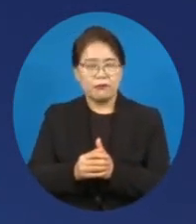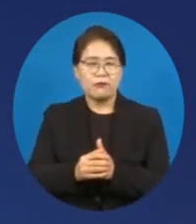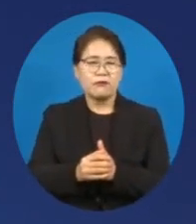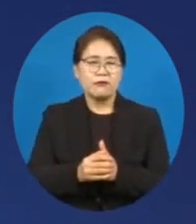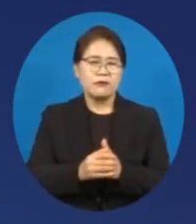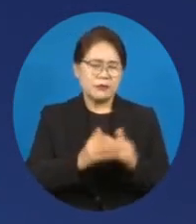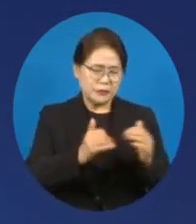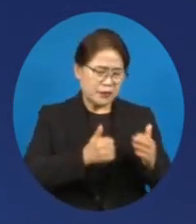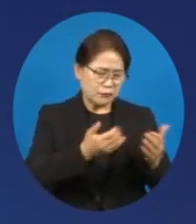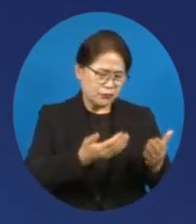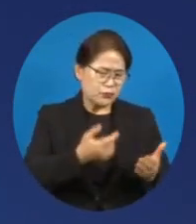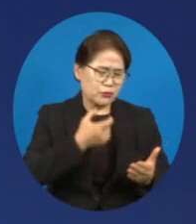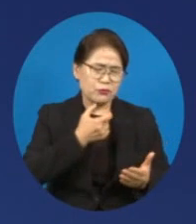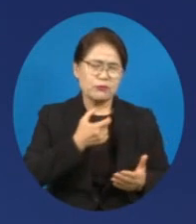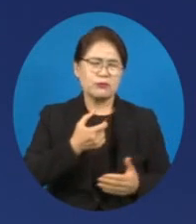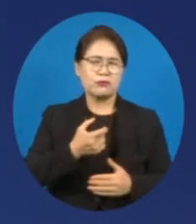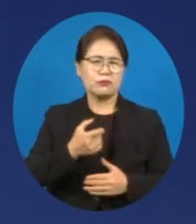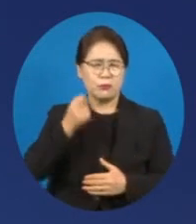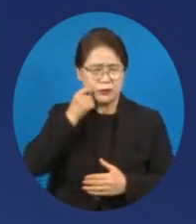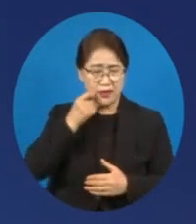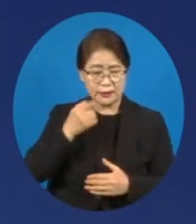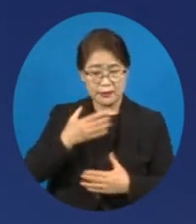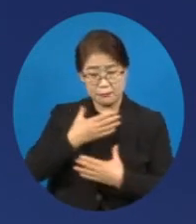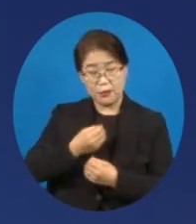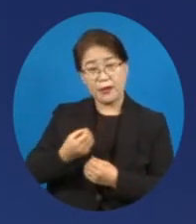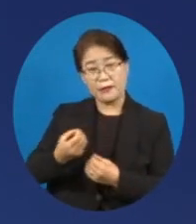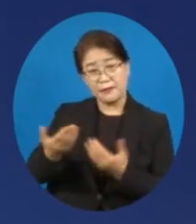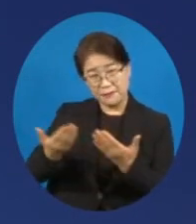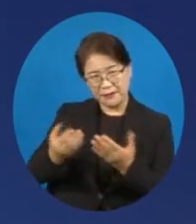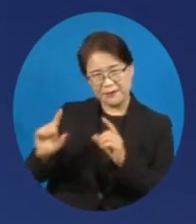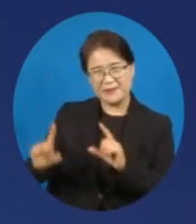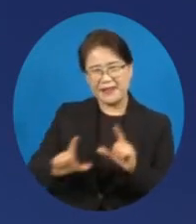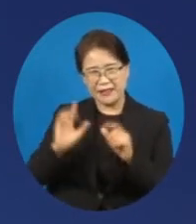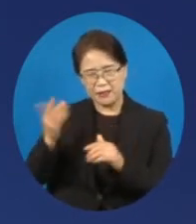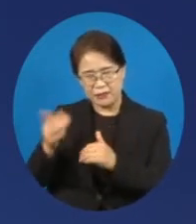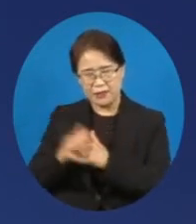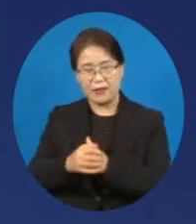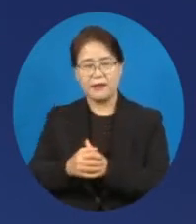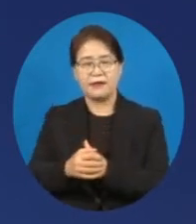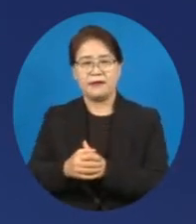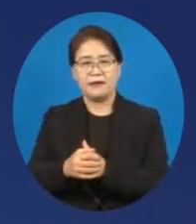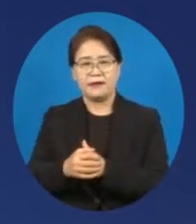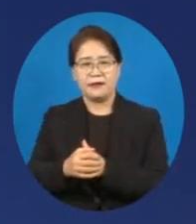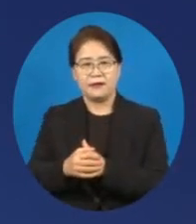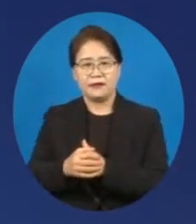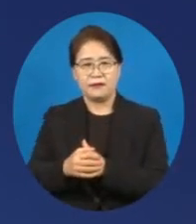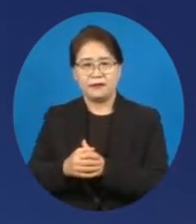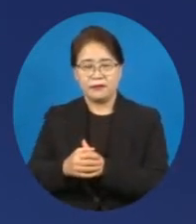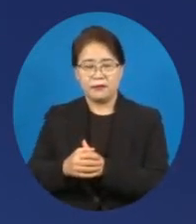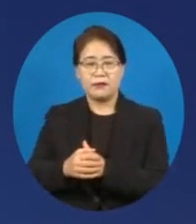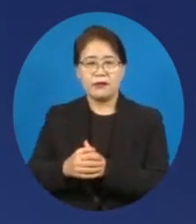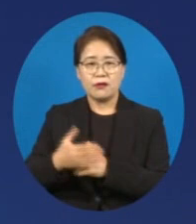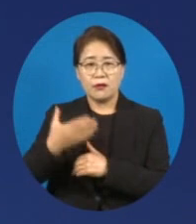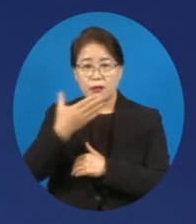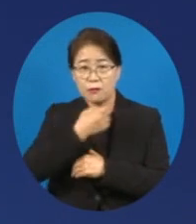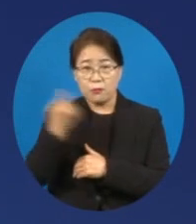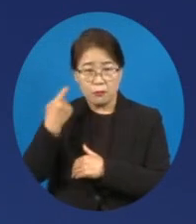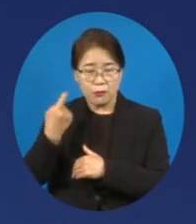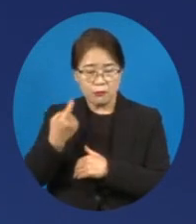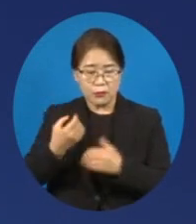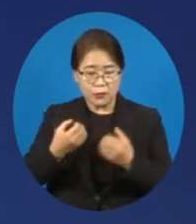때문이죠 그러므로이 세상에 나아가서 평안의 복음을 전하고자 하는 자는 반드시